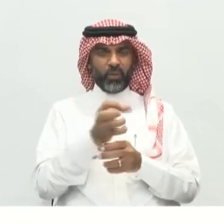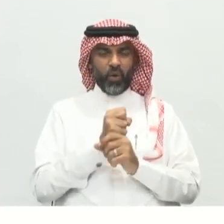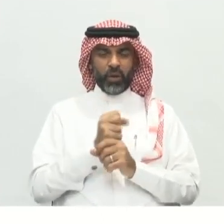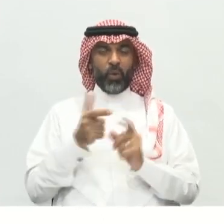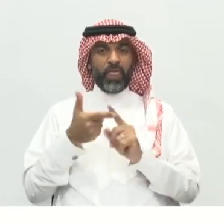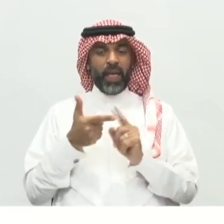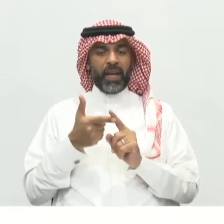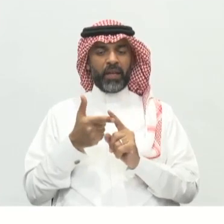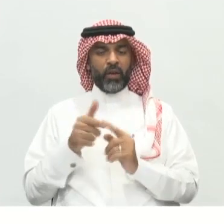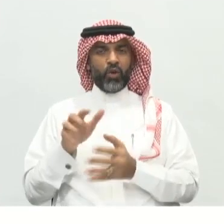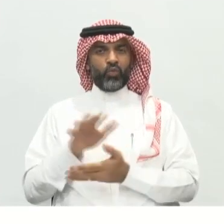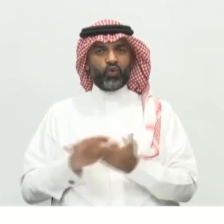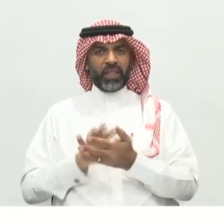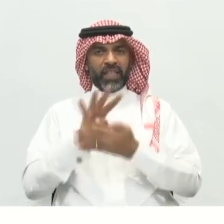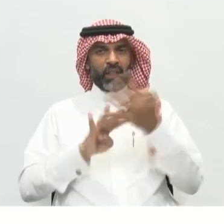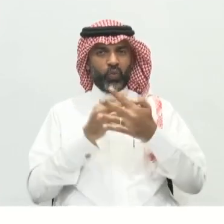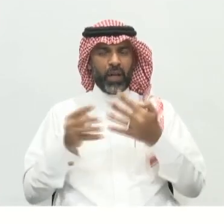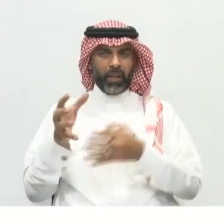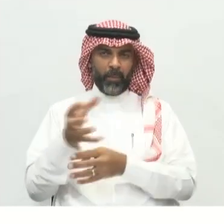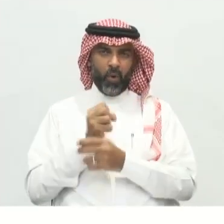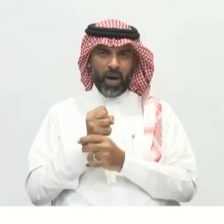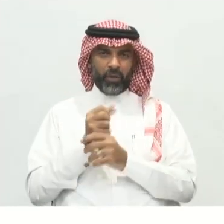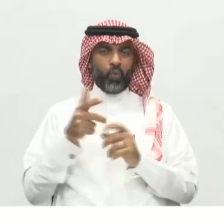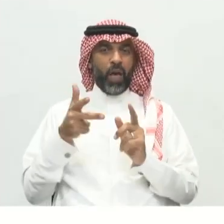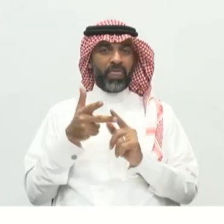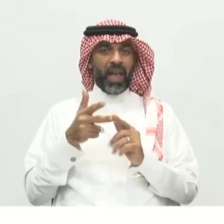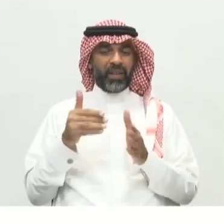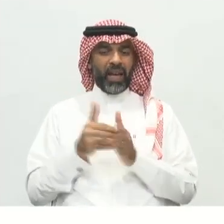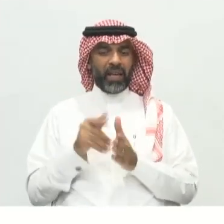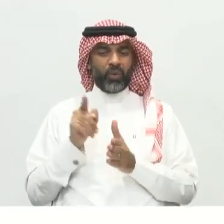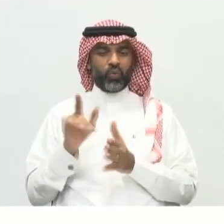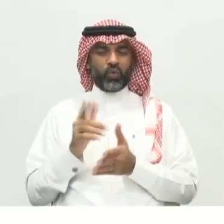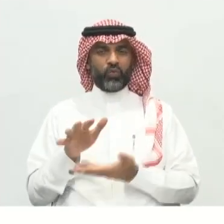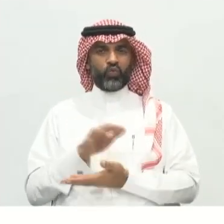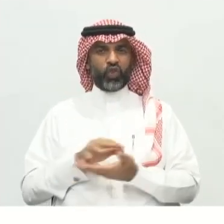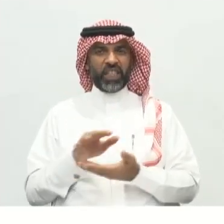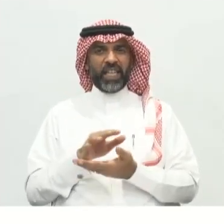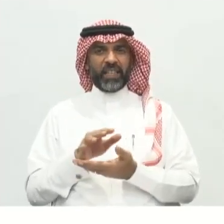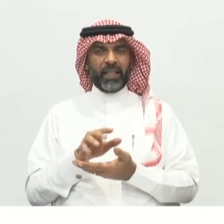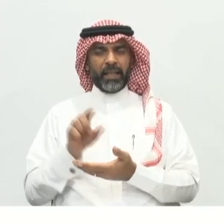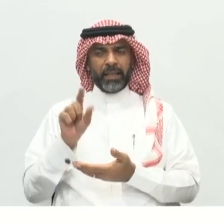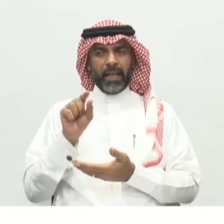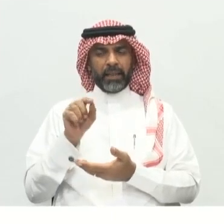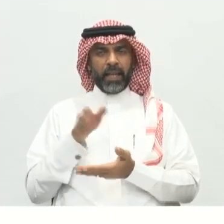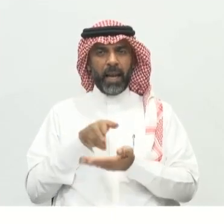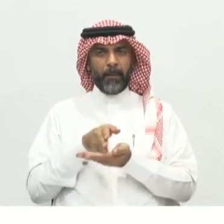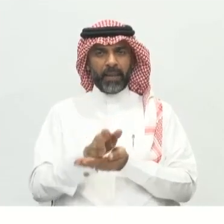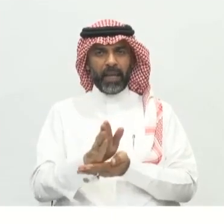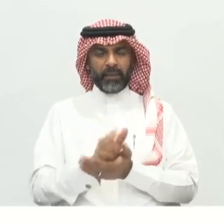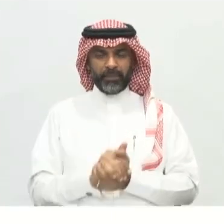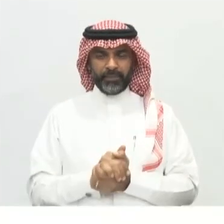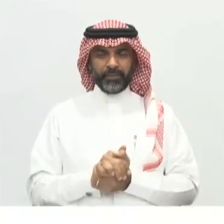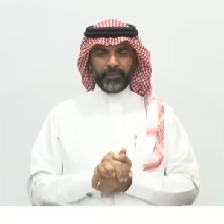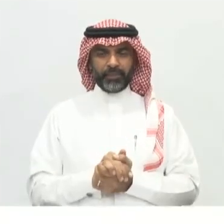مشكله جدوله الموارد وتعرفنا في الدرس الاخير والثالث من هذه الوحده على مشكله تحسين المسار